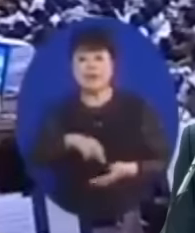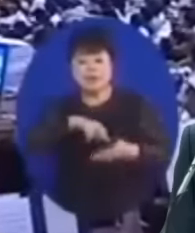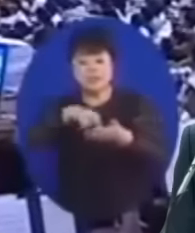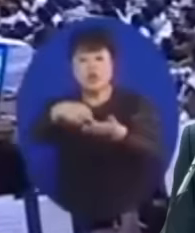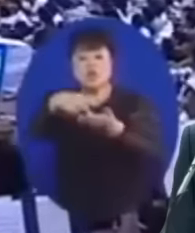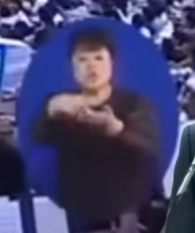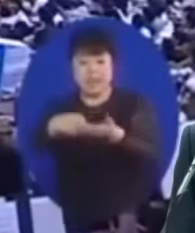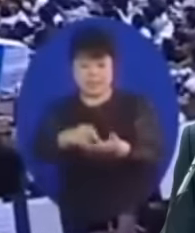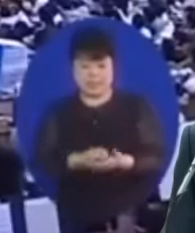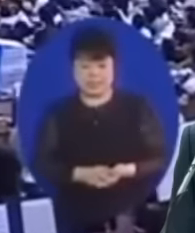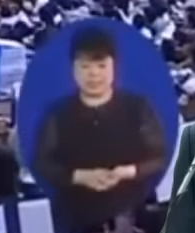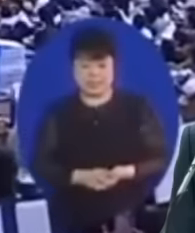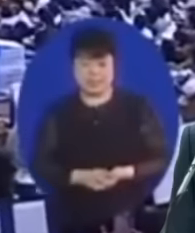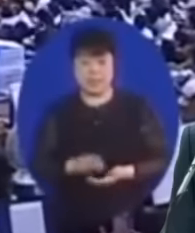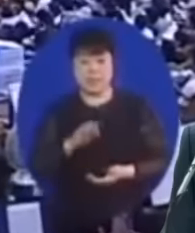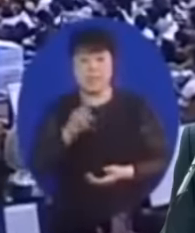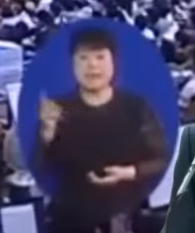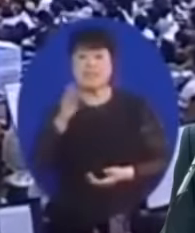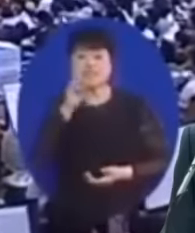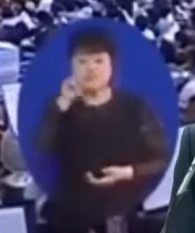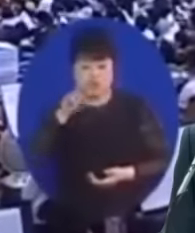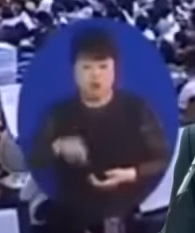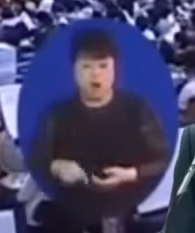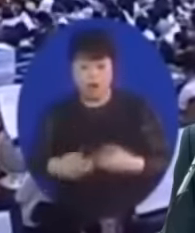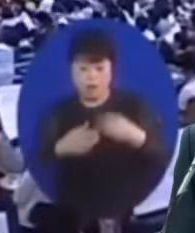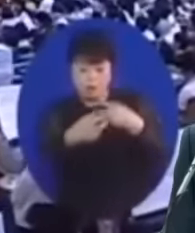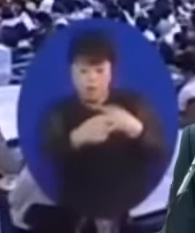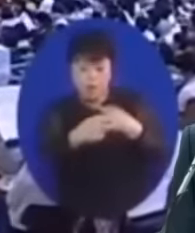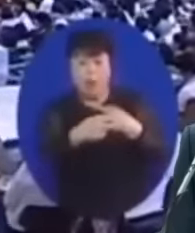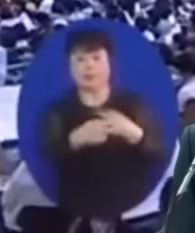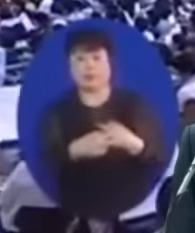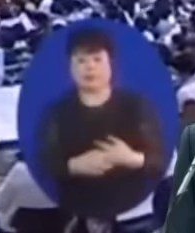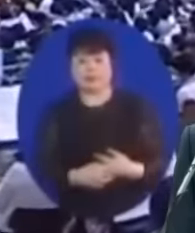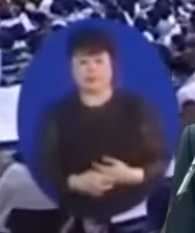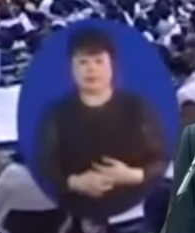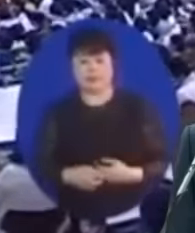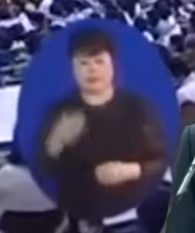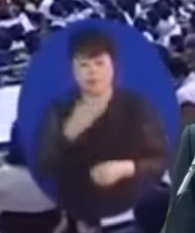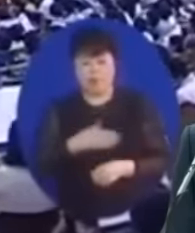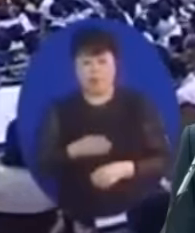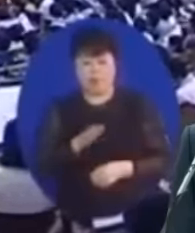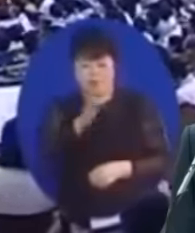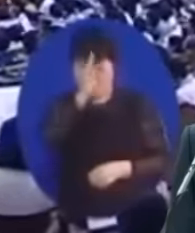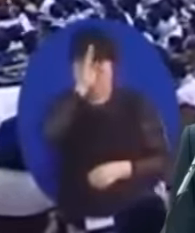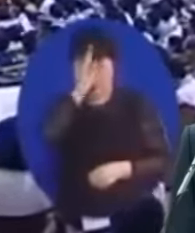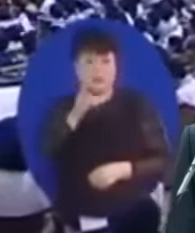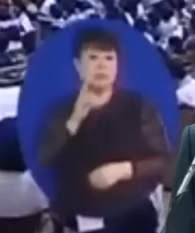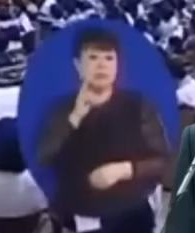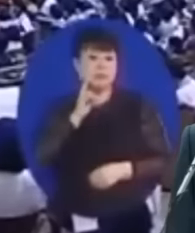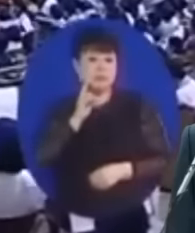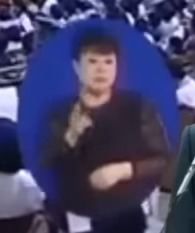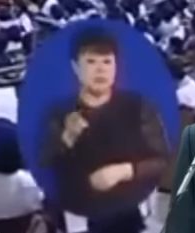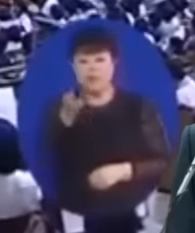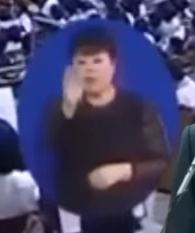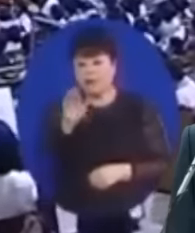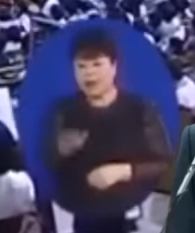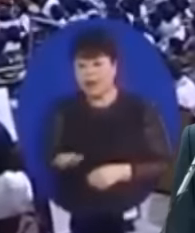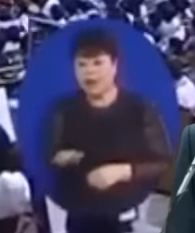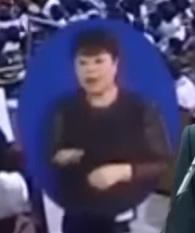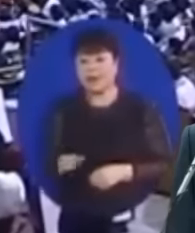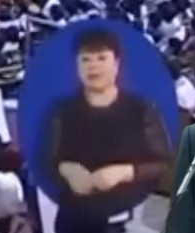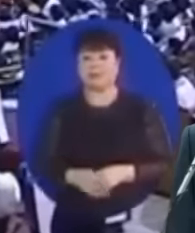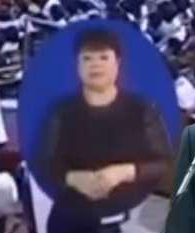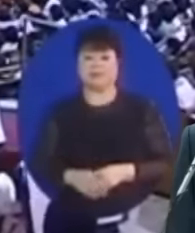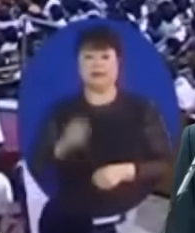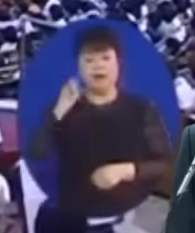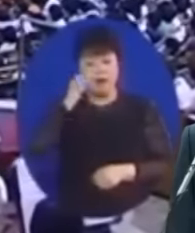절름발이었습니다. 마틴 루터는 그를 다니는 병원이라고 할 만치 몸에 병을 앓고 있었습니다. 그러나 그들은 그와